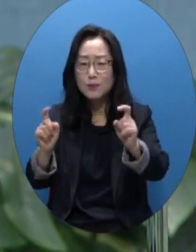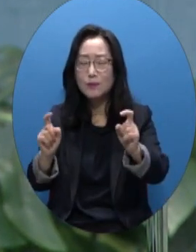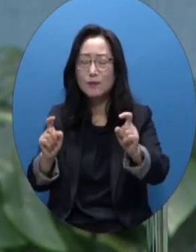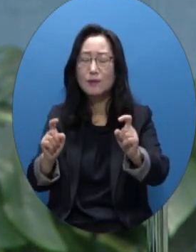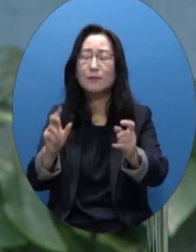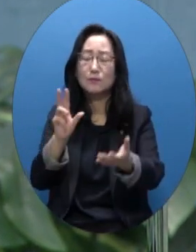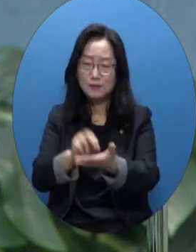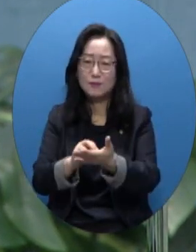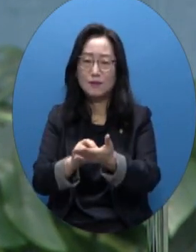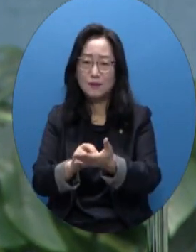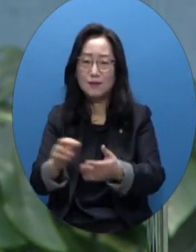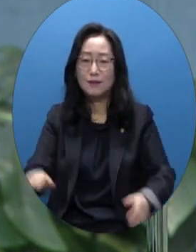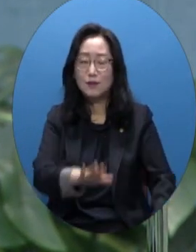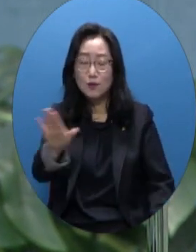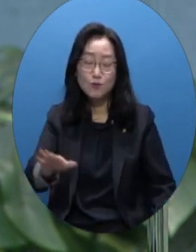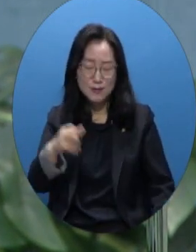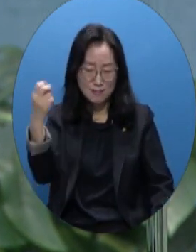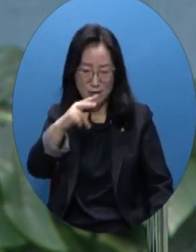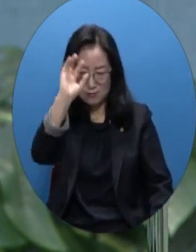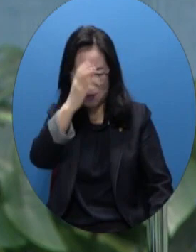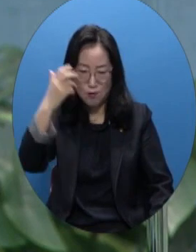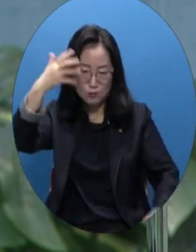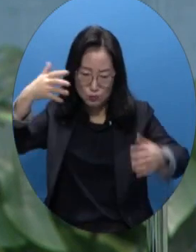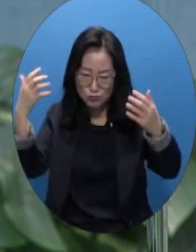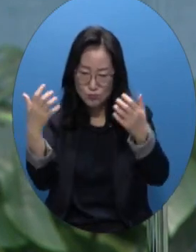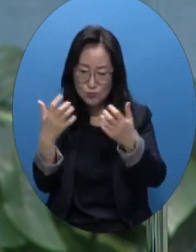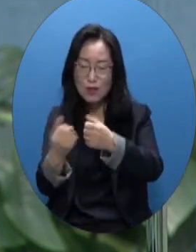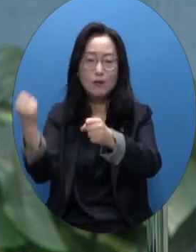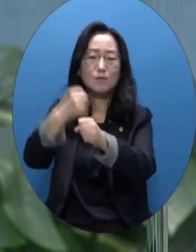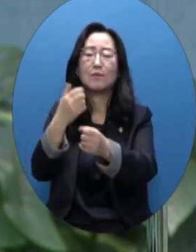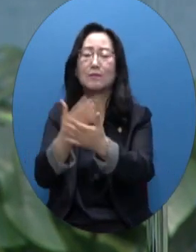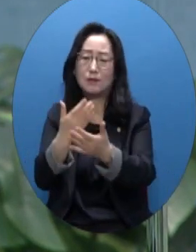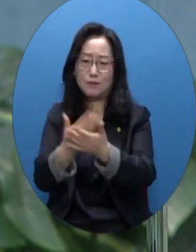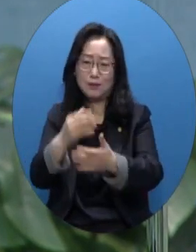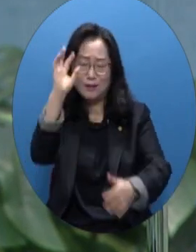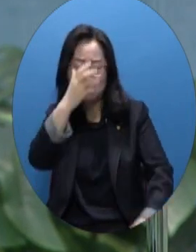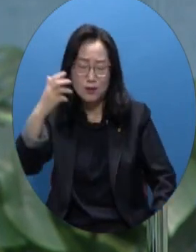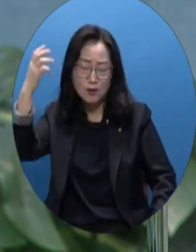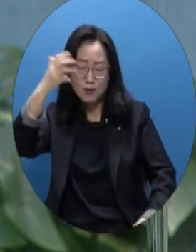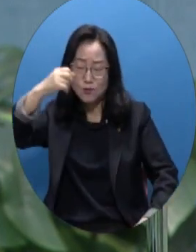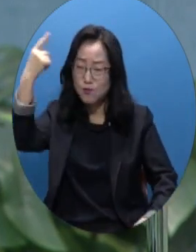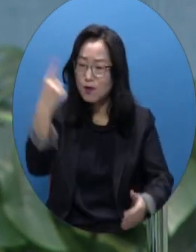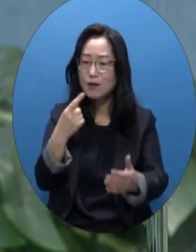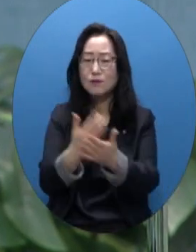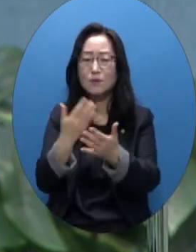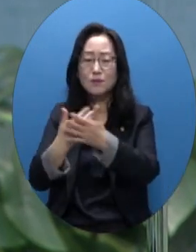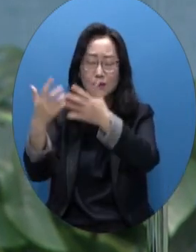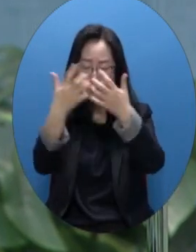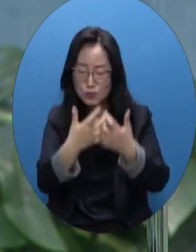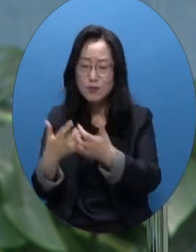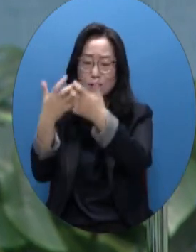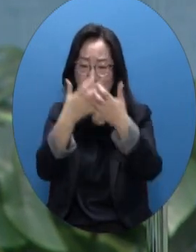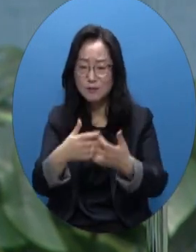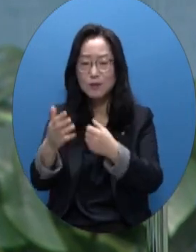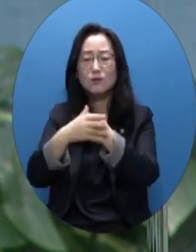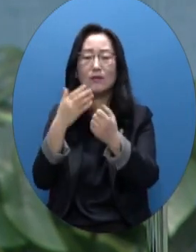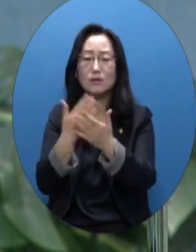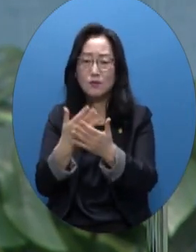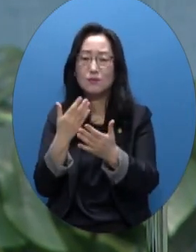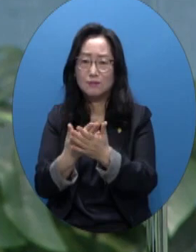것입니다 우리 다시 성령충만을 더 먹게 됩니다 성녀 의 마시옵소서 다소 대로 추락해 추한 개추 막혀